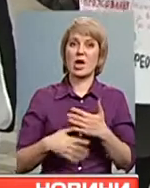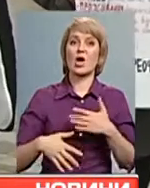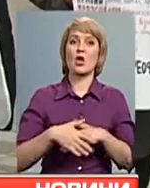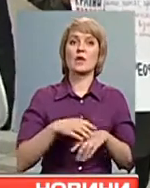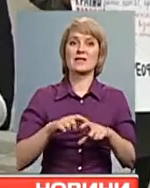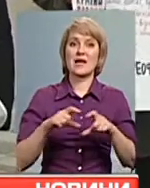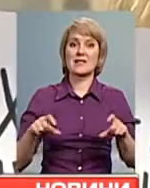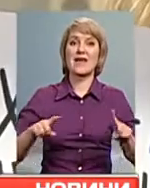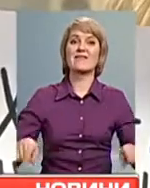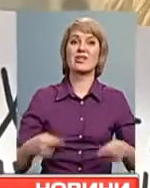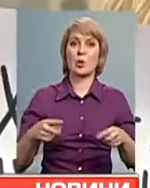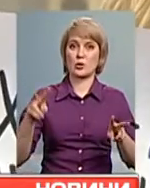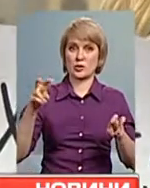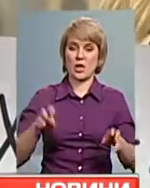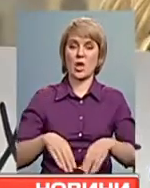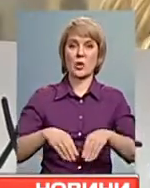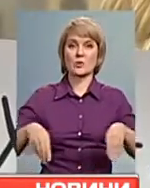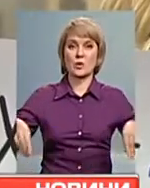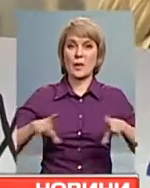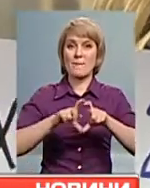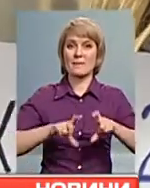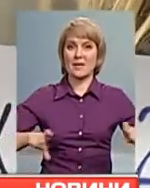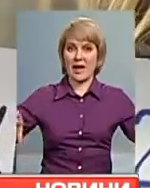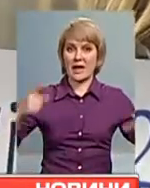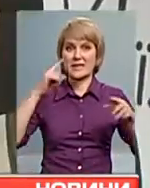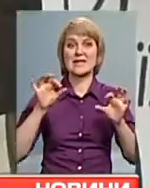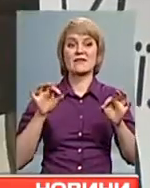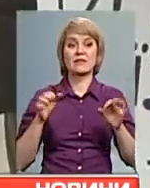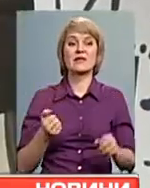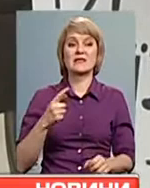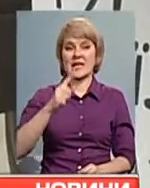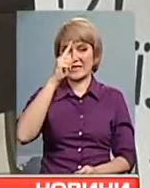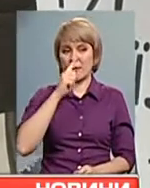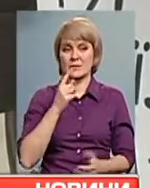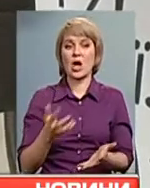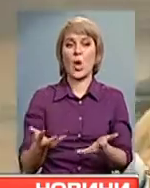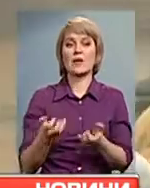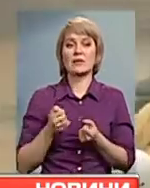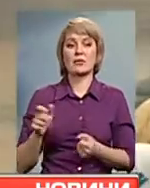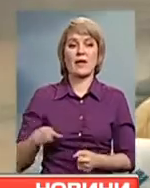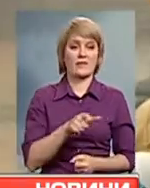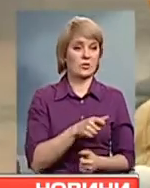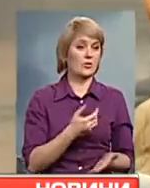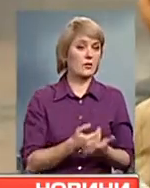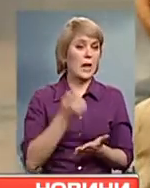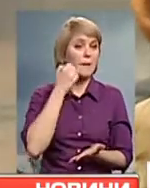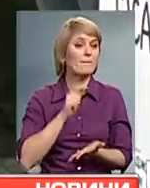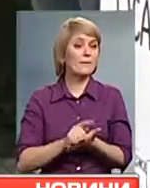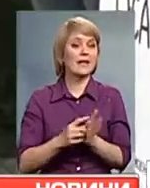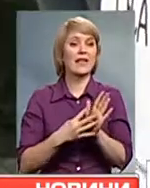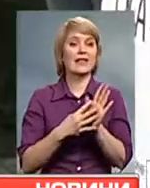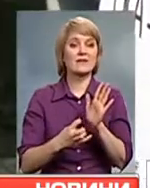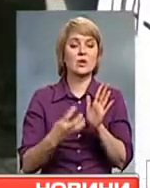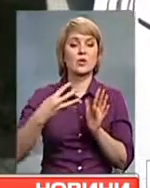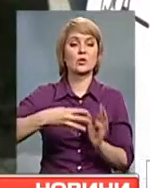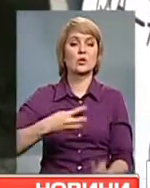України» розгорнули плакати з інформацією, скільки за місяць отримують вони. Ну, от пенсія